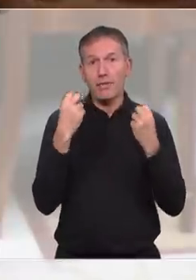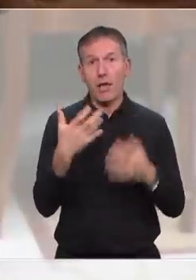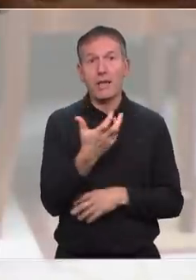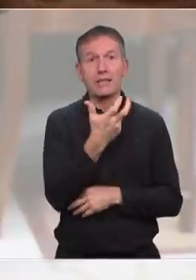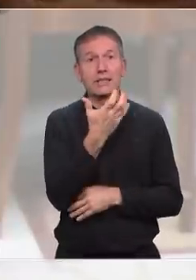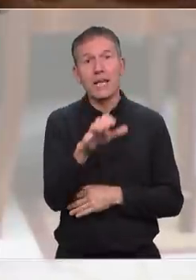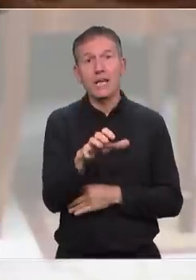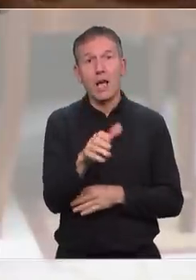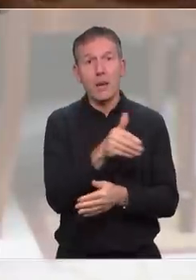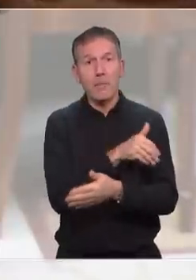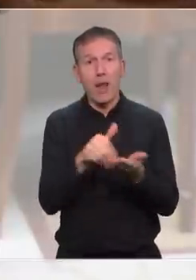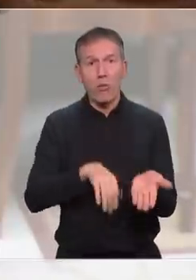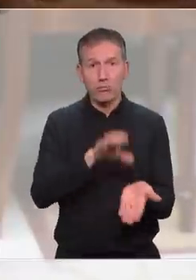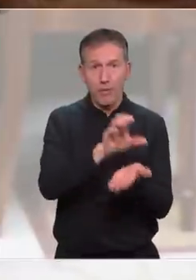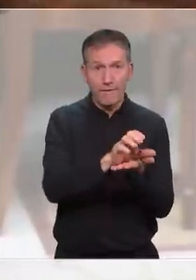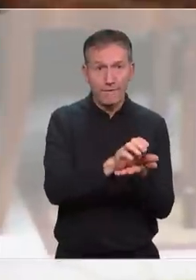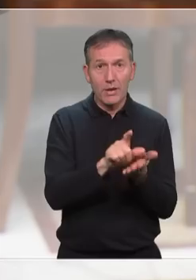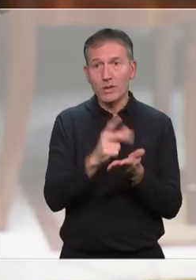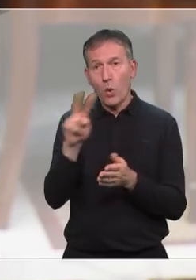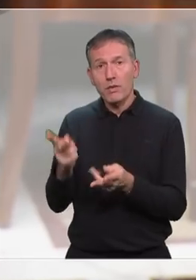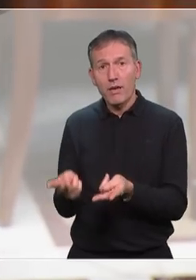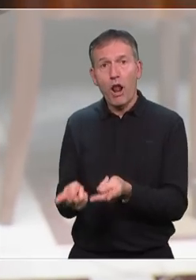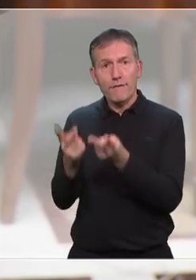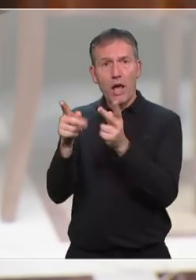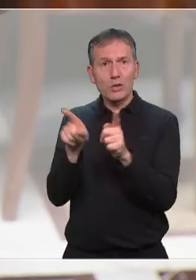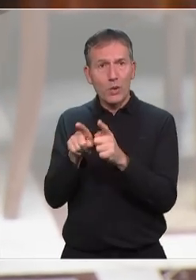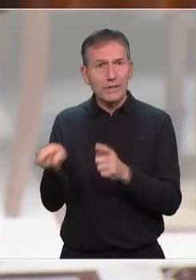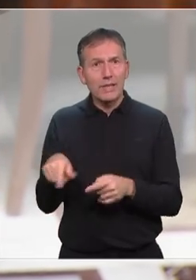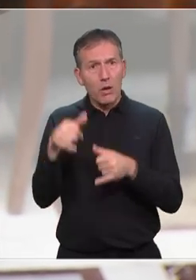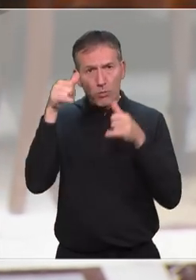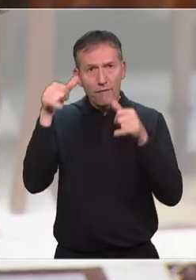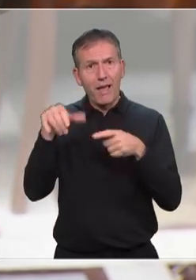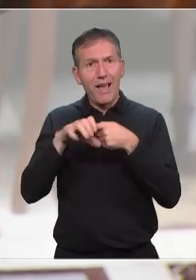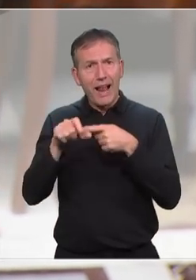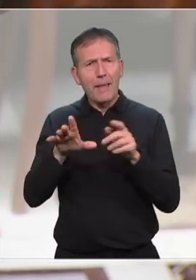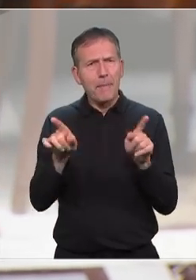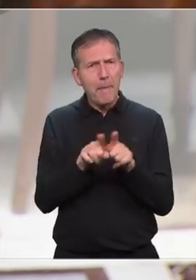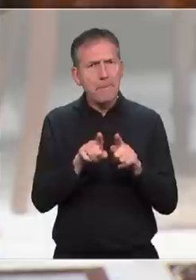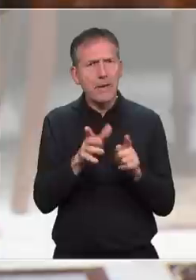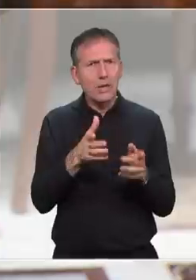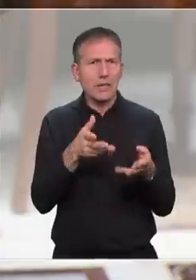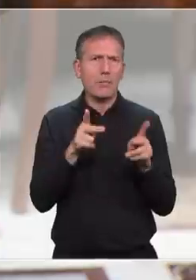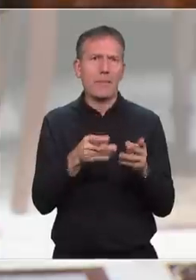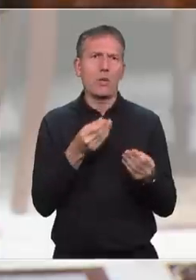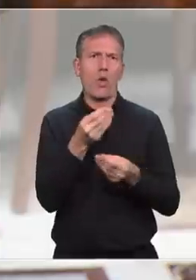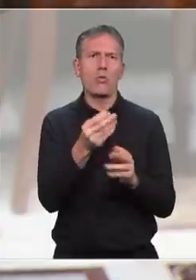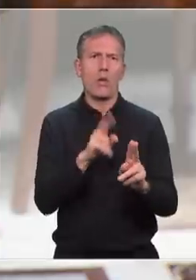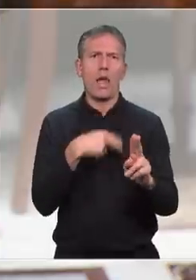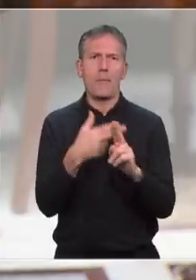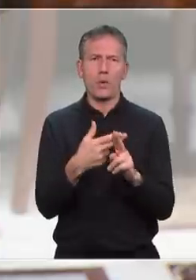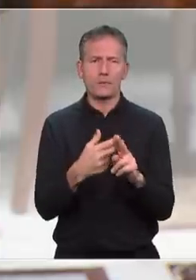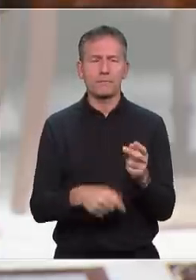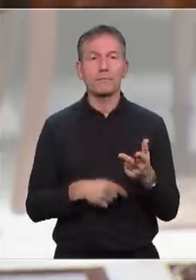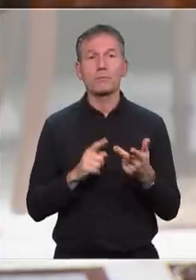d'euros, qui a concerné d'autres filières d'élevage plus que le bovin-lait en particulier, mais quand même qui a permis d'apporter une première réponse.